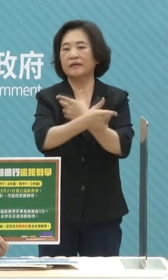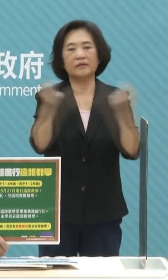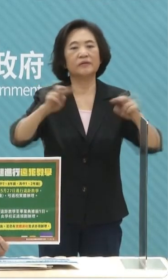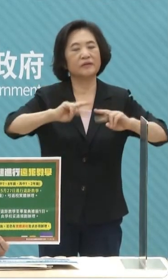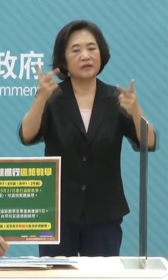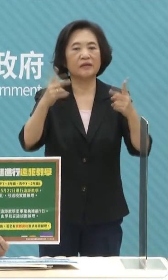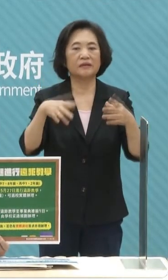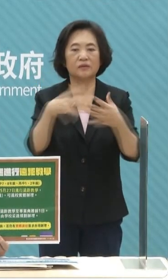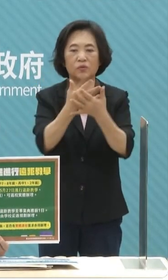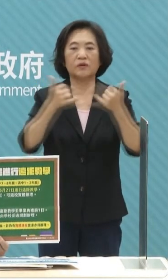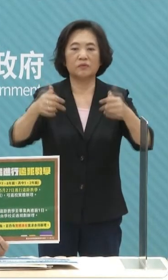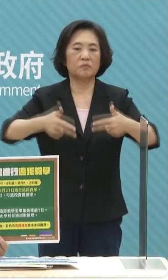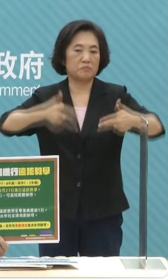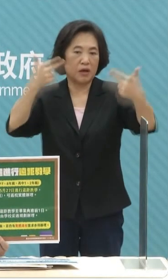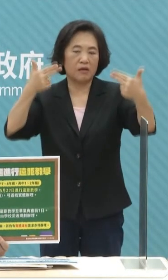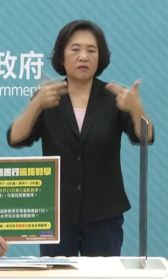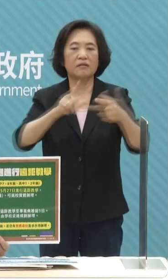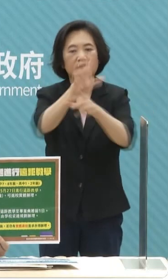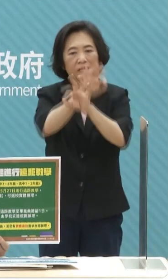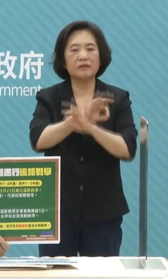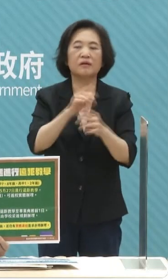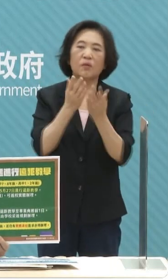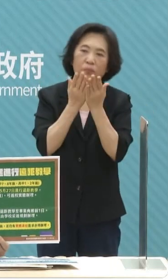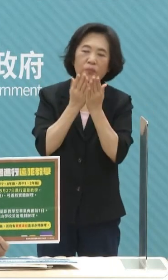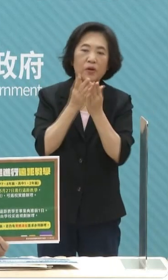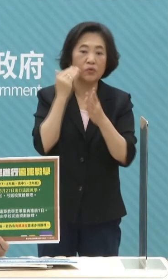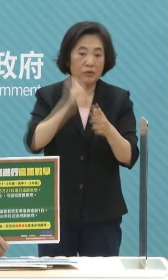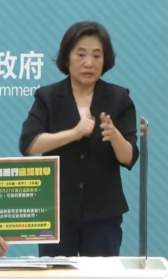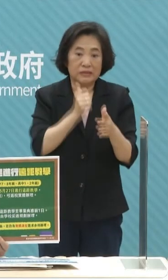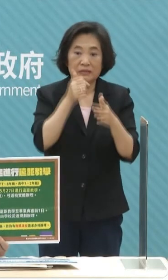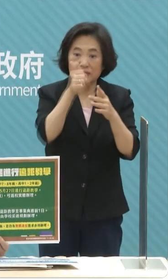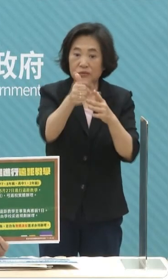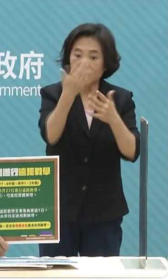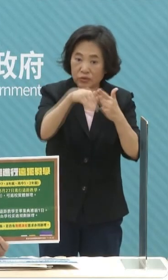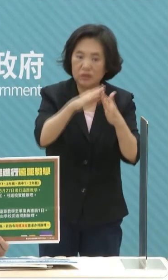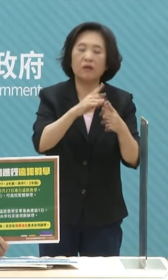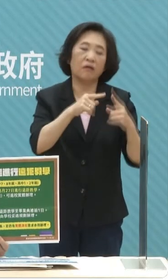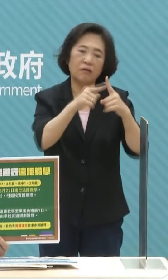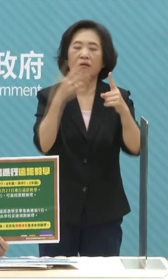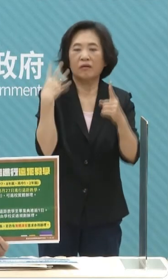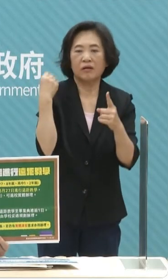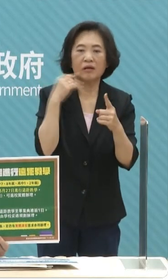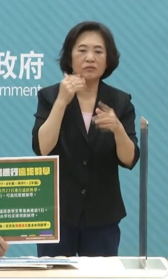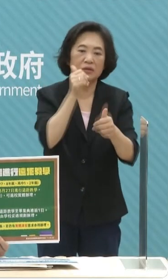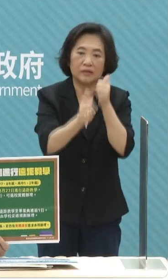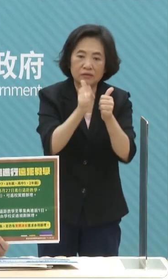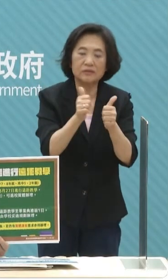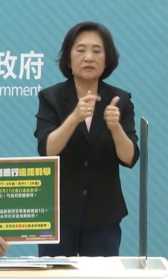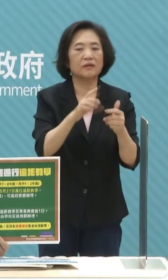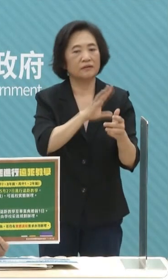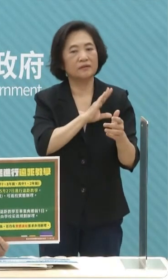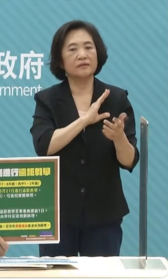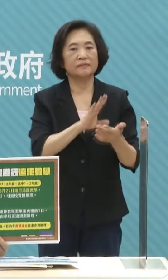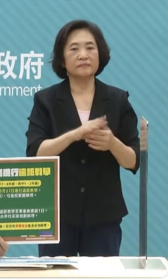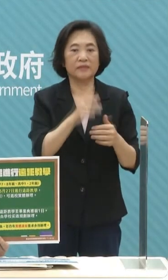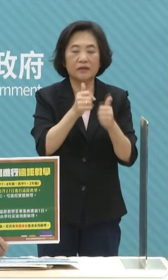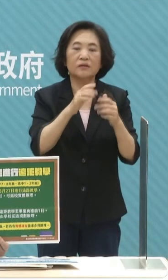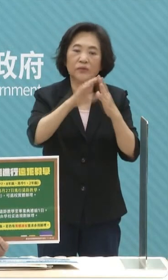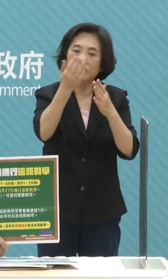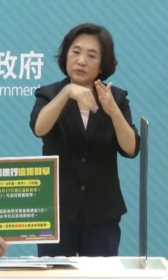需要到学校来就来哦，所以要考试的哦，我那可以返校实体办理。所